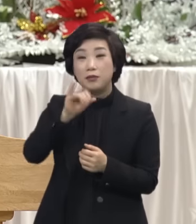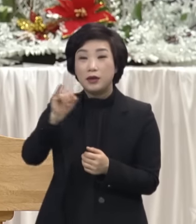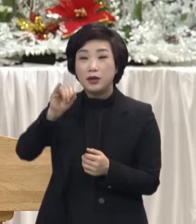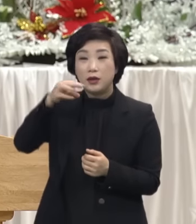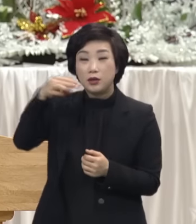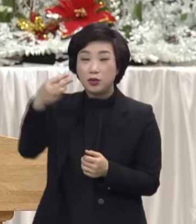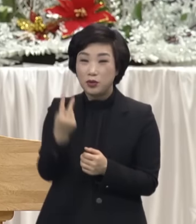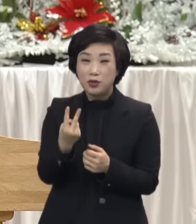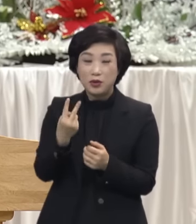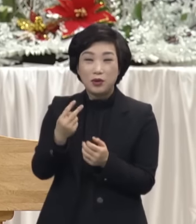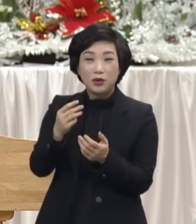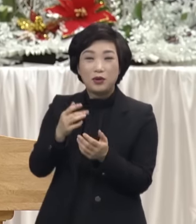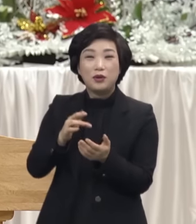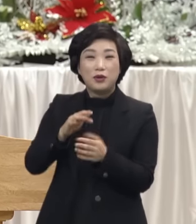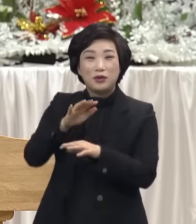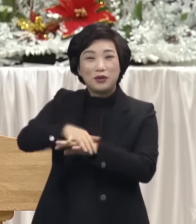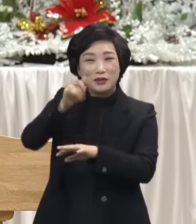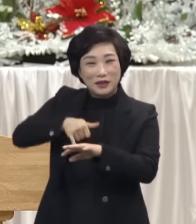여러분 몰라시오?